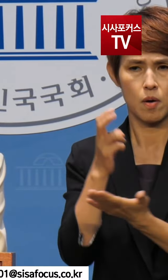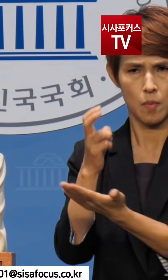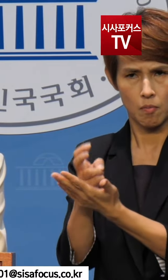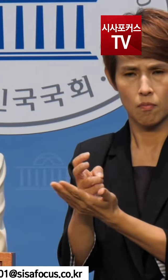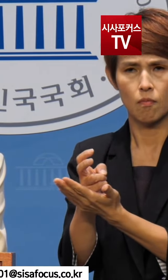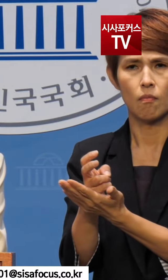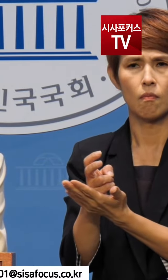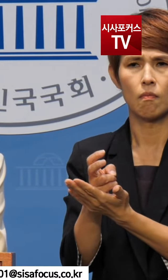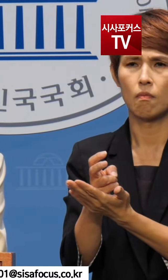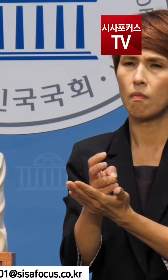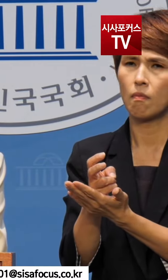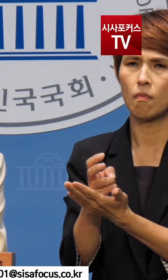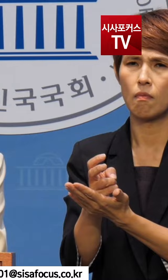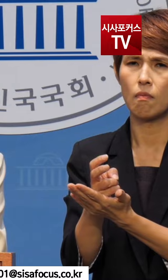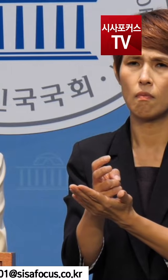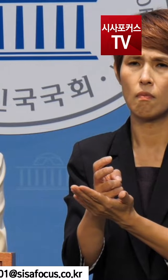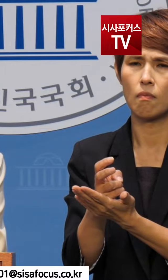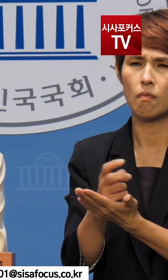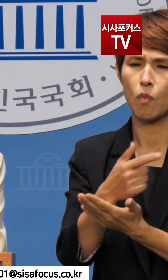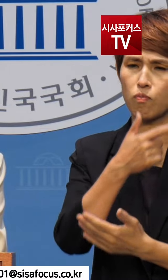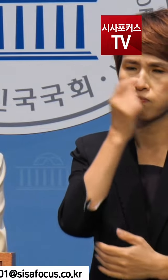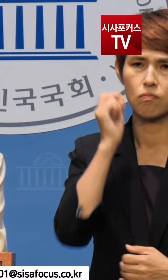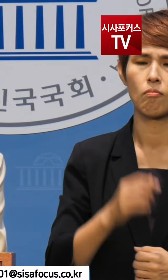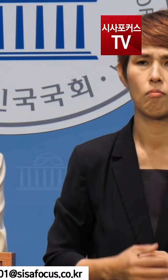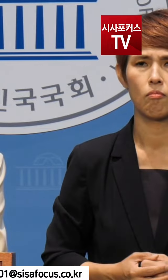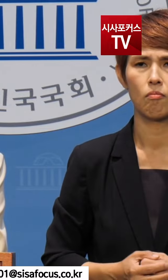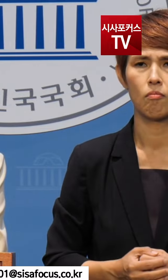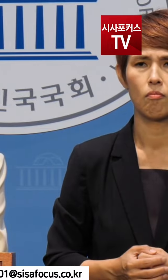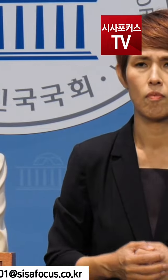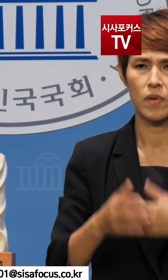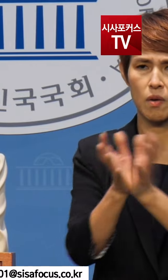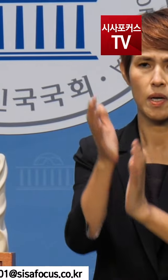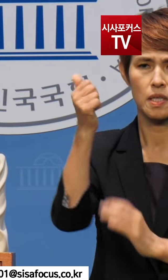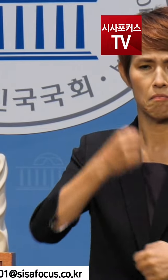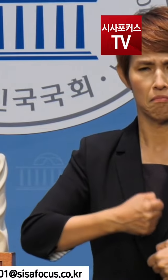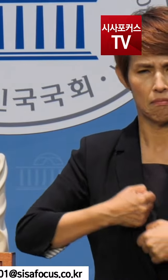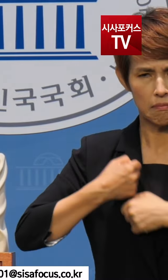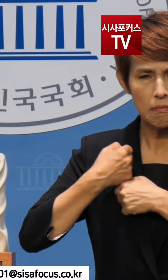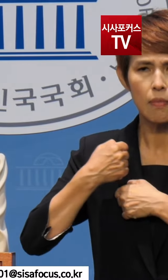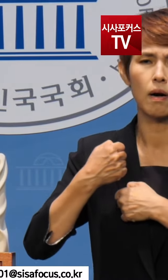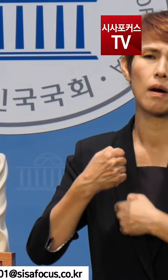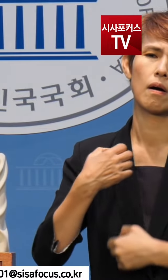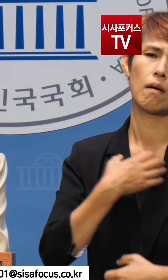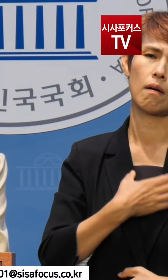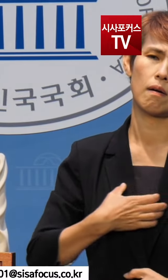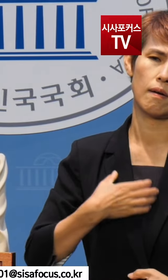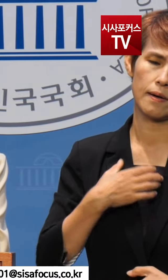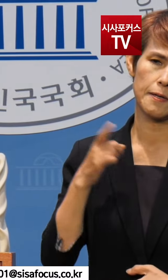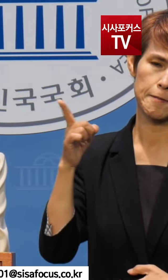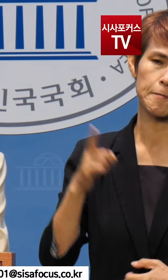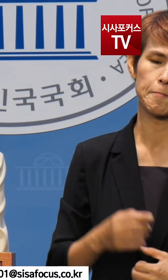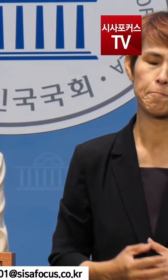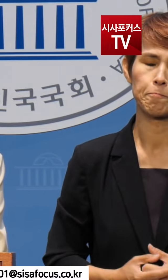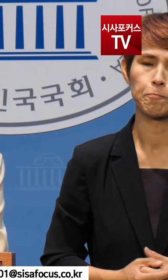장치가 너무 미비하고 그러한 사태에 대응하는 기관장의 안일함에 우려가 너무도 큰